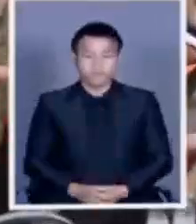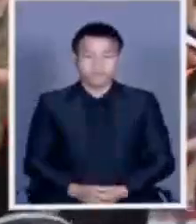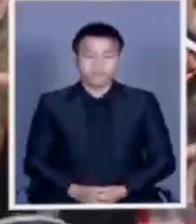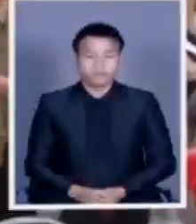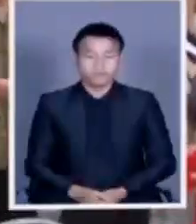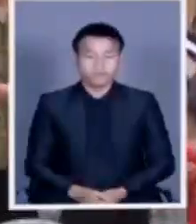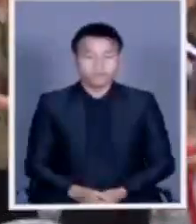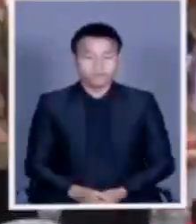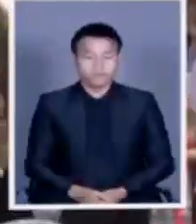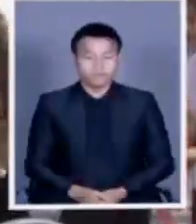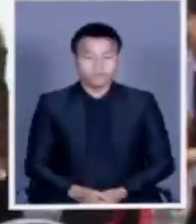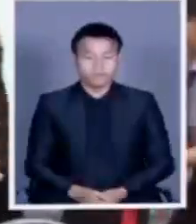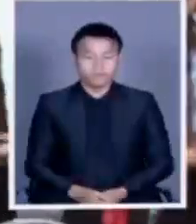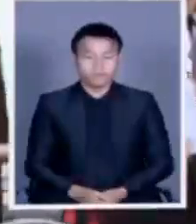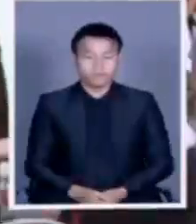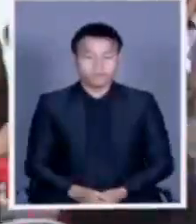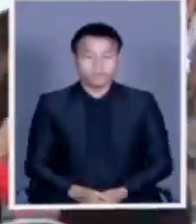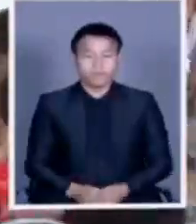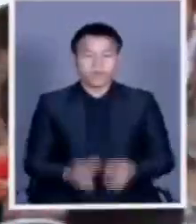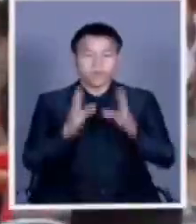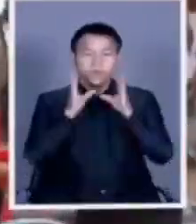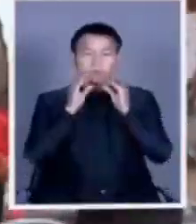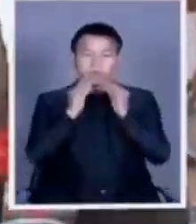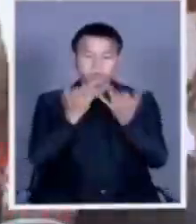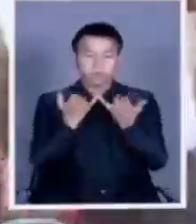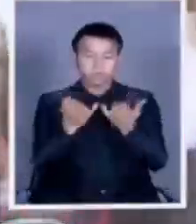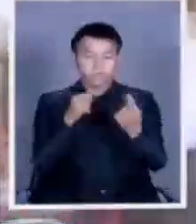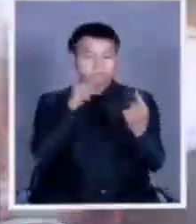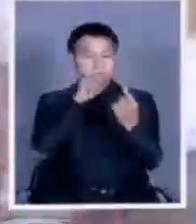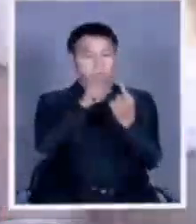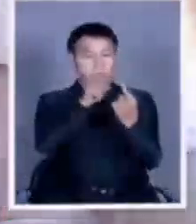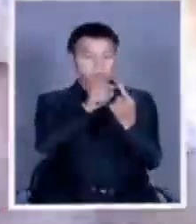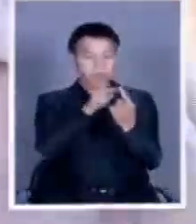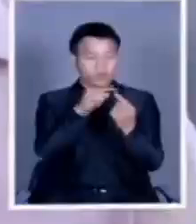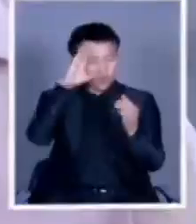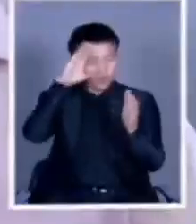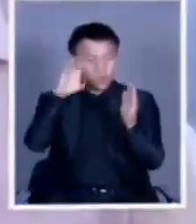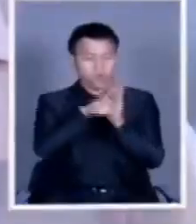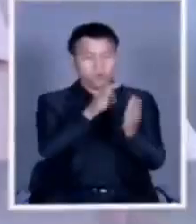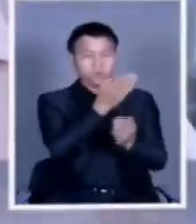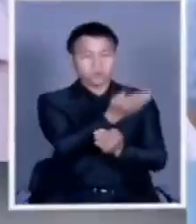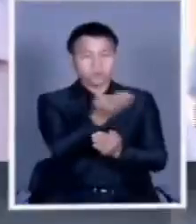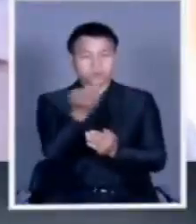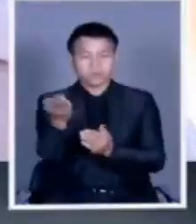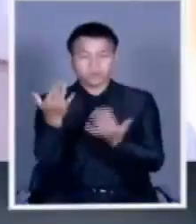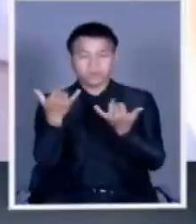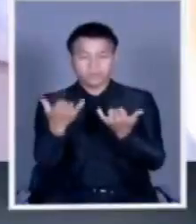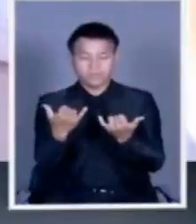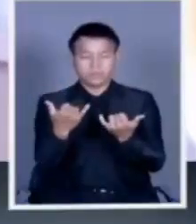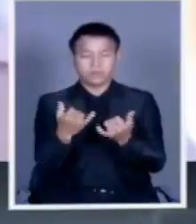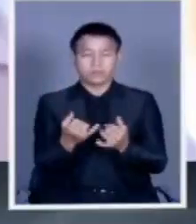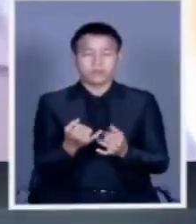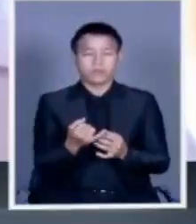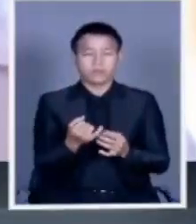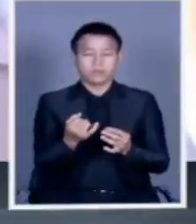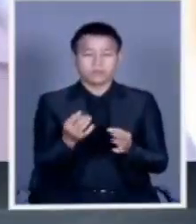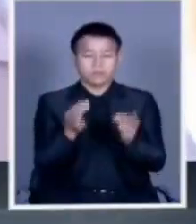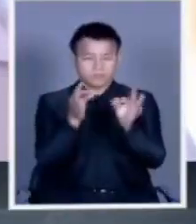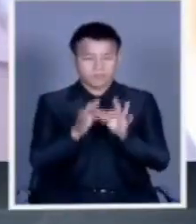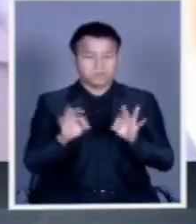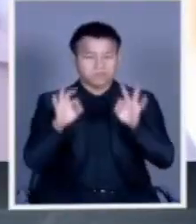จุดประสงค์หลักๆการวางแสดงในงานชุดนี้ก็แมนงานวิจิตรศิลป์ร่วมสมั